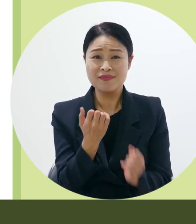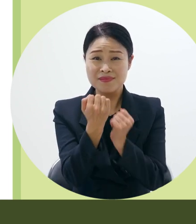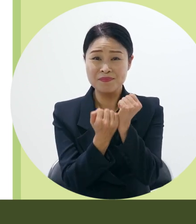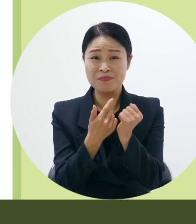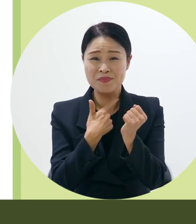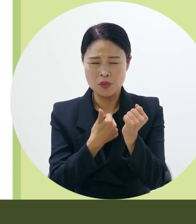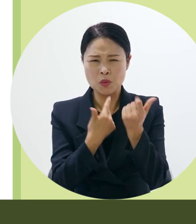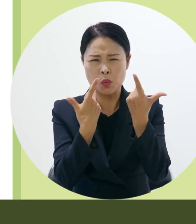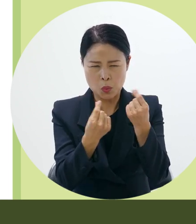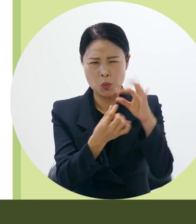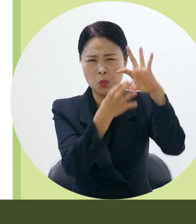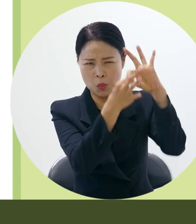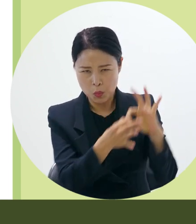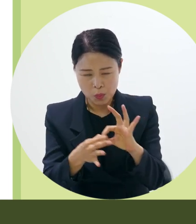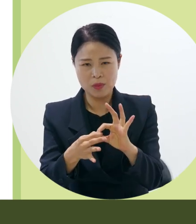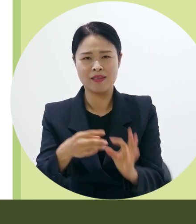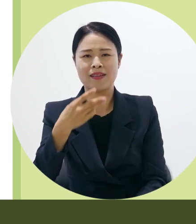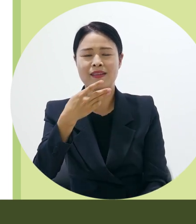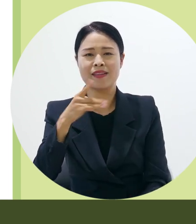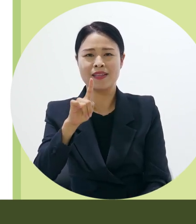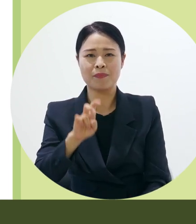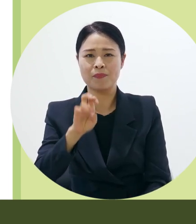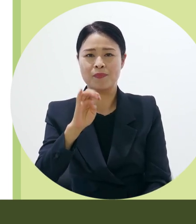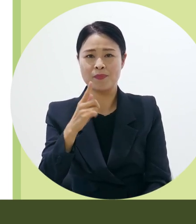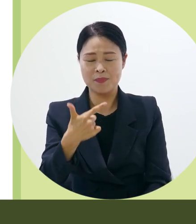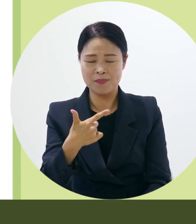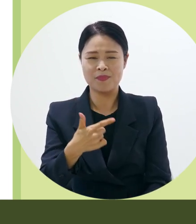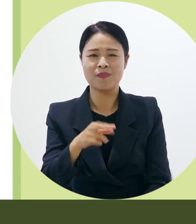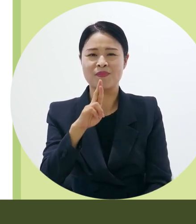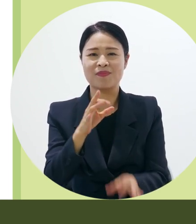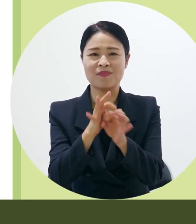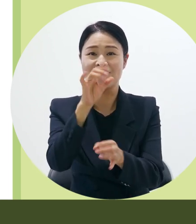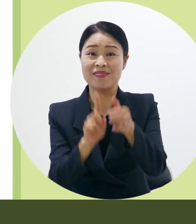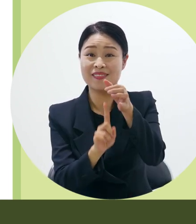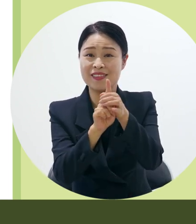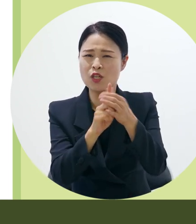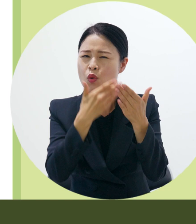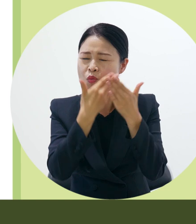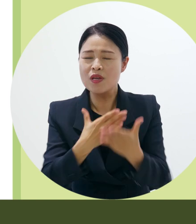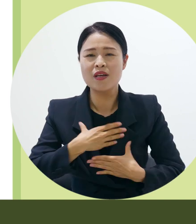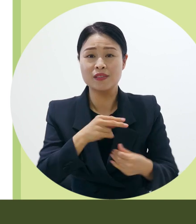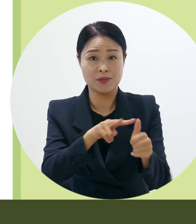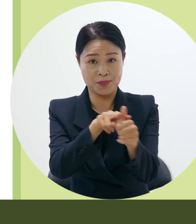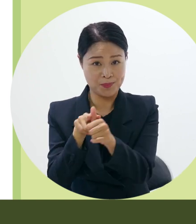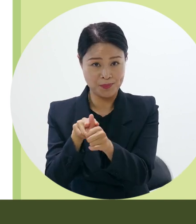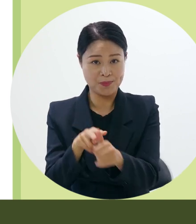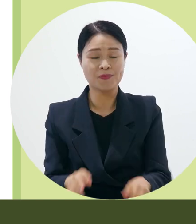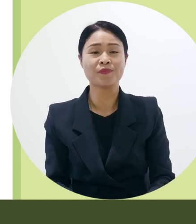다음은 계속되는 탐폰의 주요 안전정보입니다.